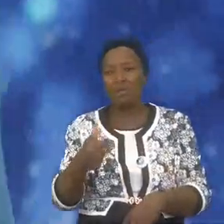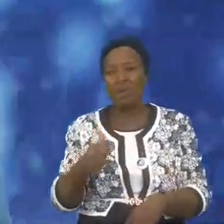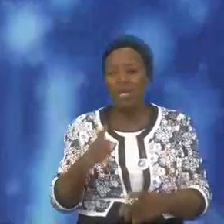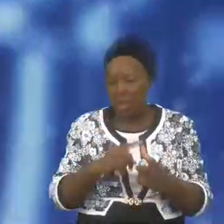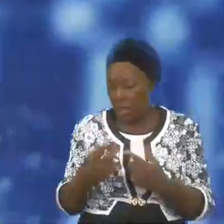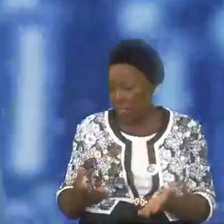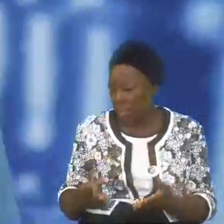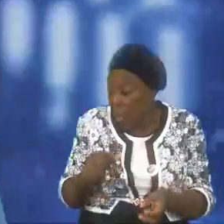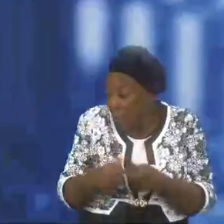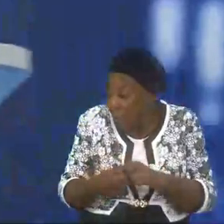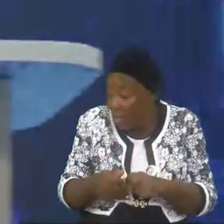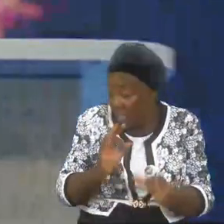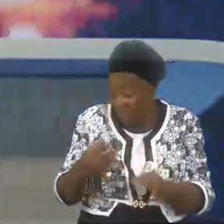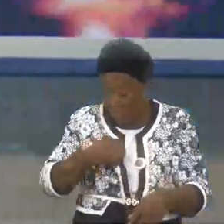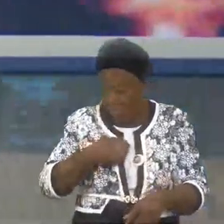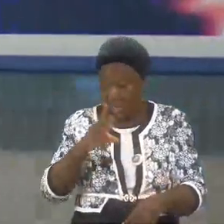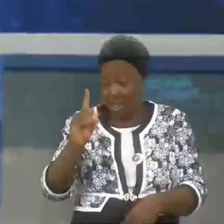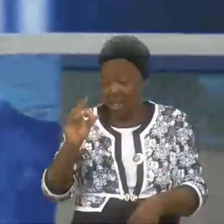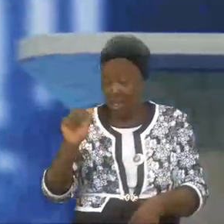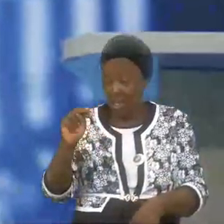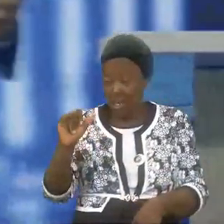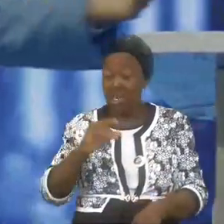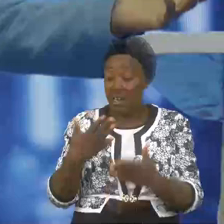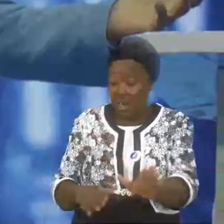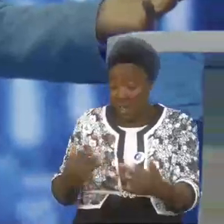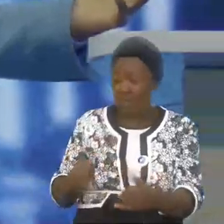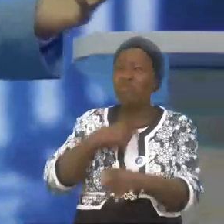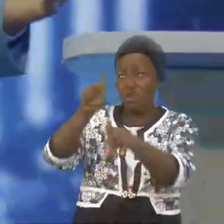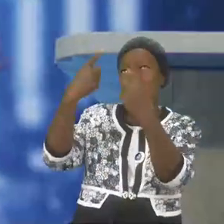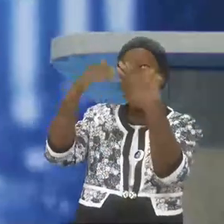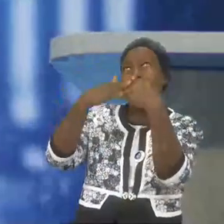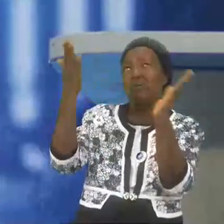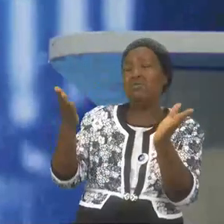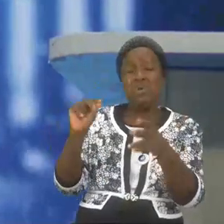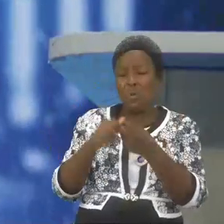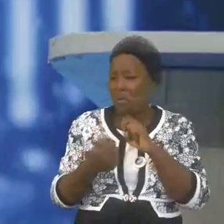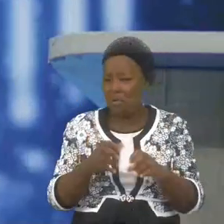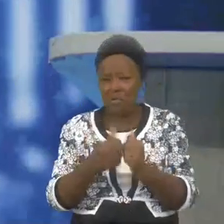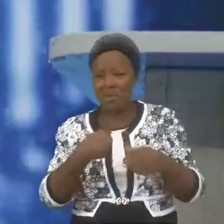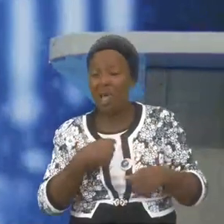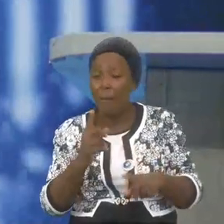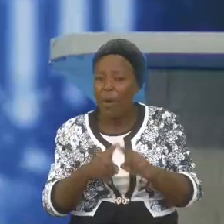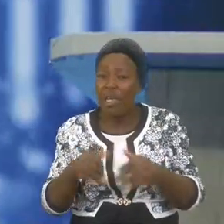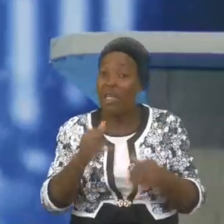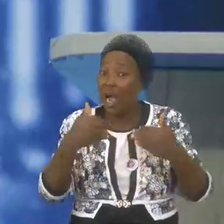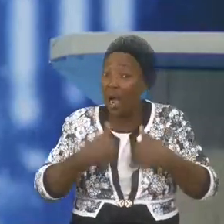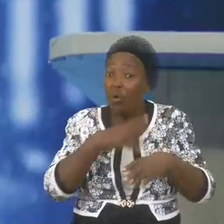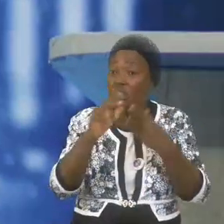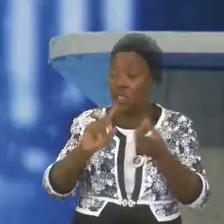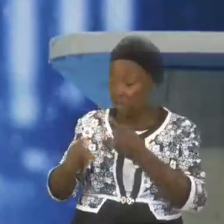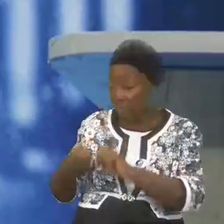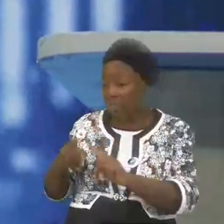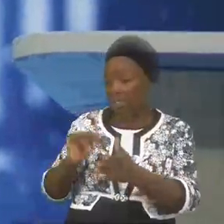ira au-delà dans la gloire, pour être dans la gloire au ciel. Maintenant, il avait des compagnons